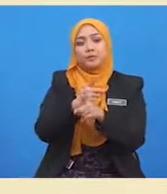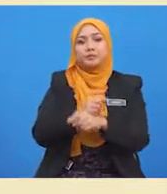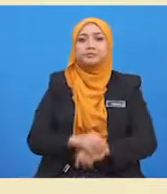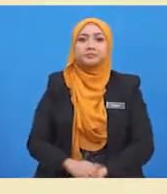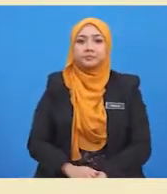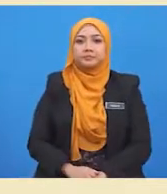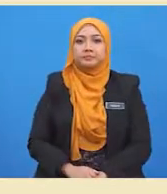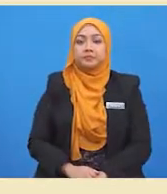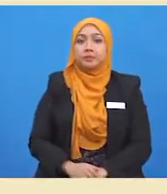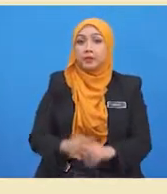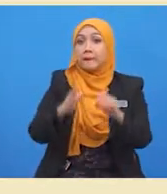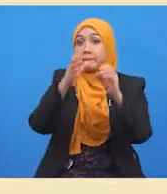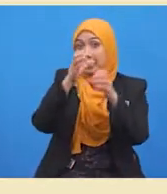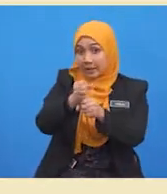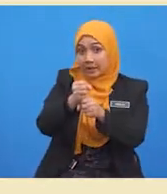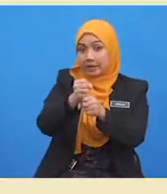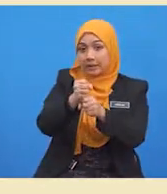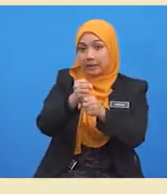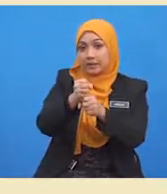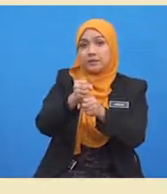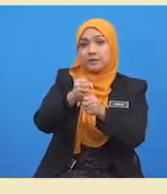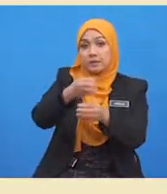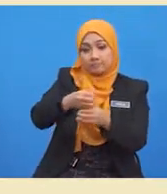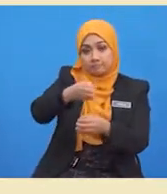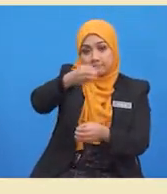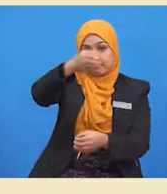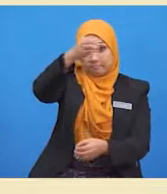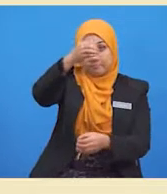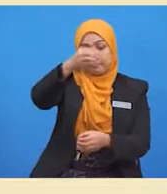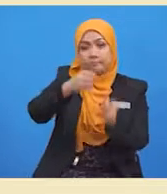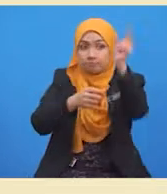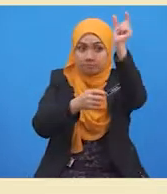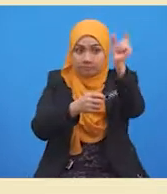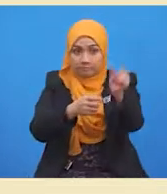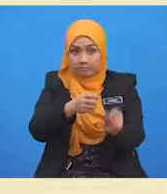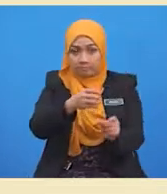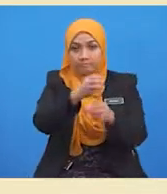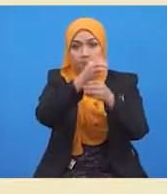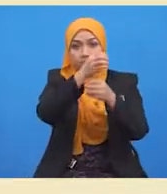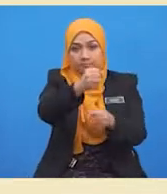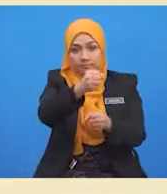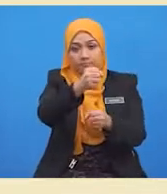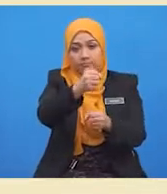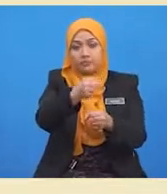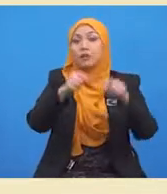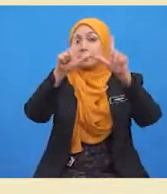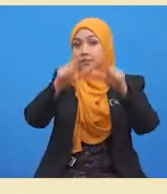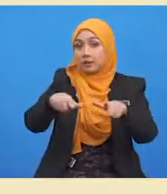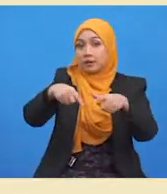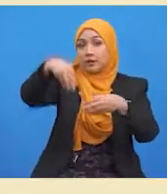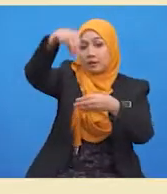pegang batang termometer secara mencegah Letakkan termometer ke dalam